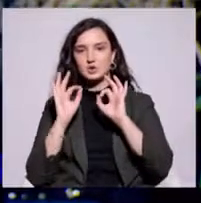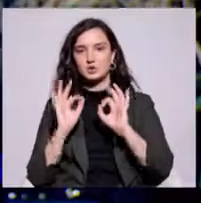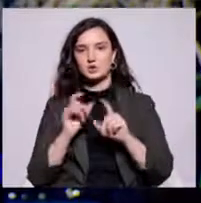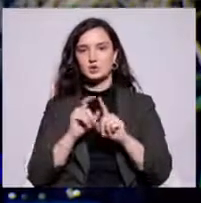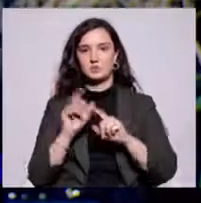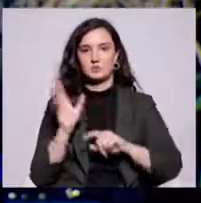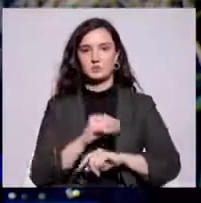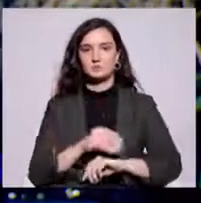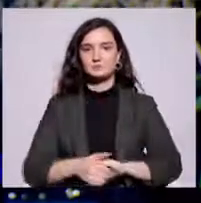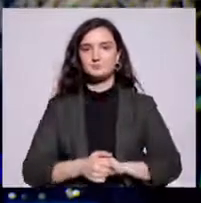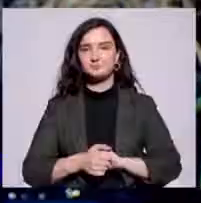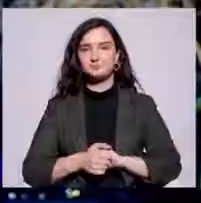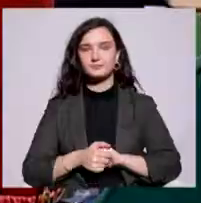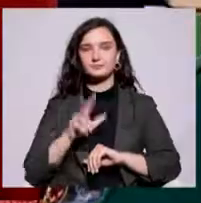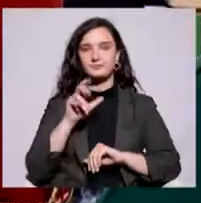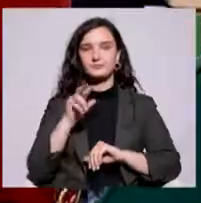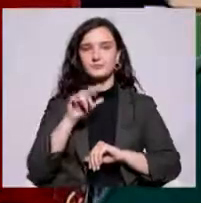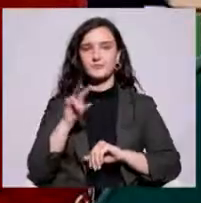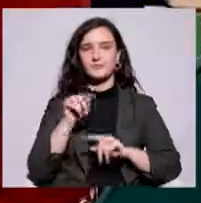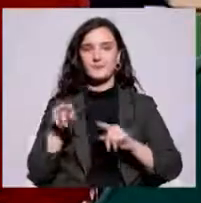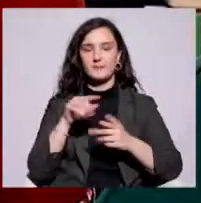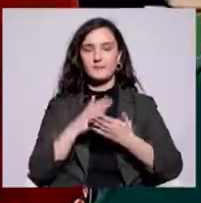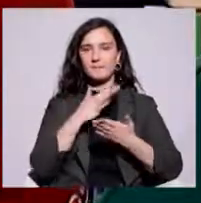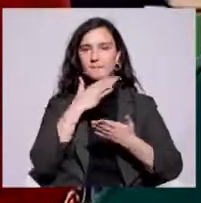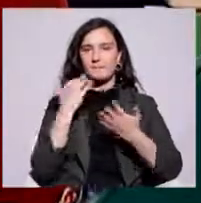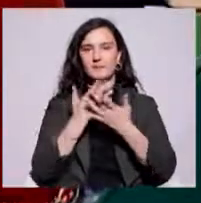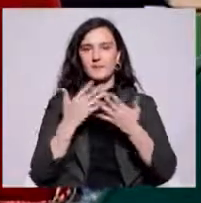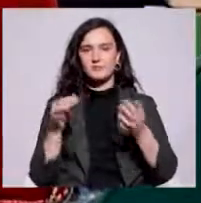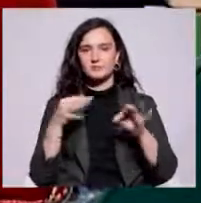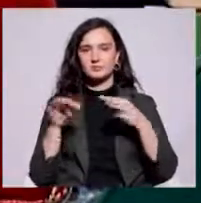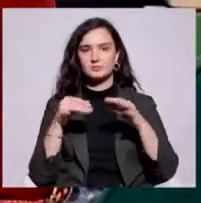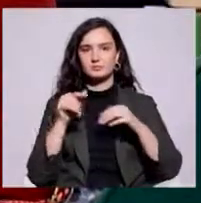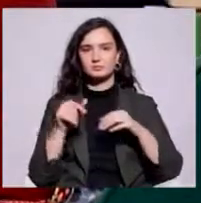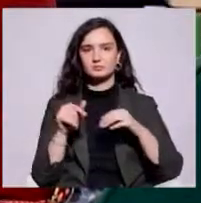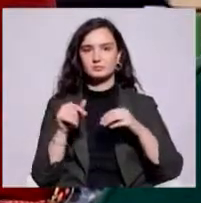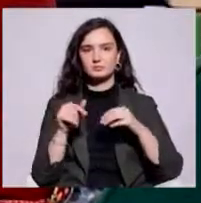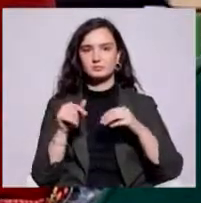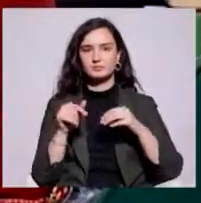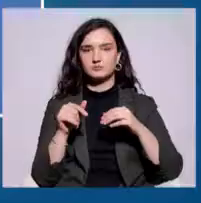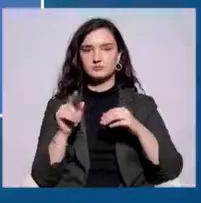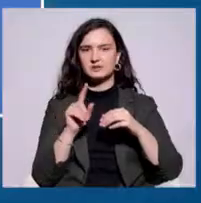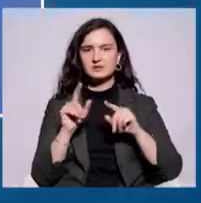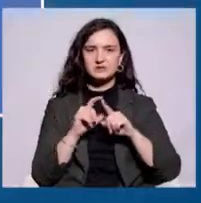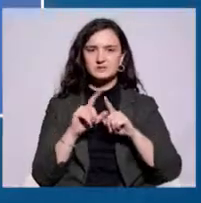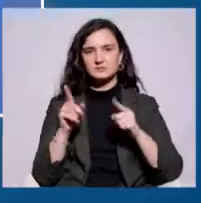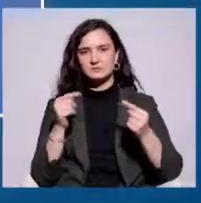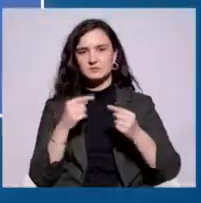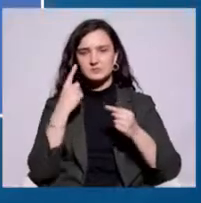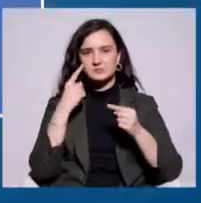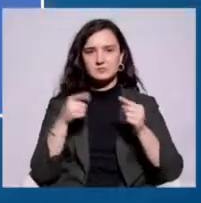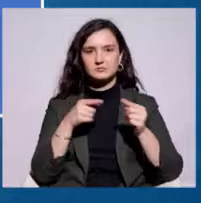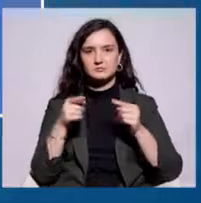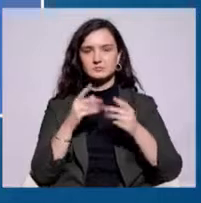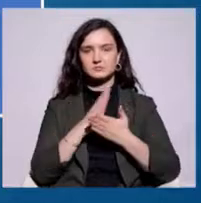სწორი სიტყვებით. So Helen, there are a lot of papers on the... Which word do you think